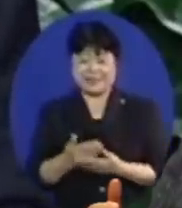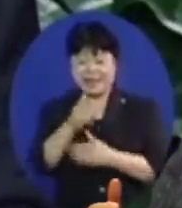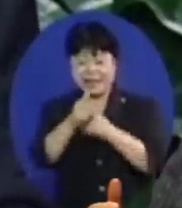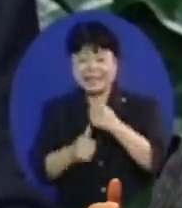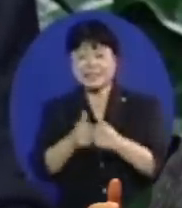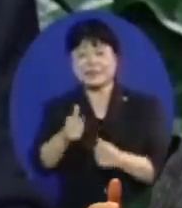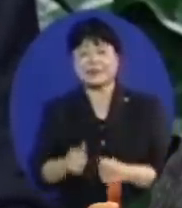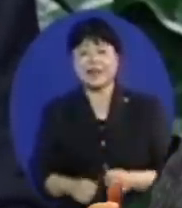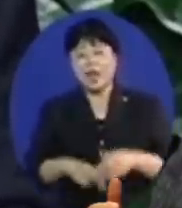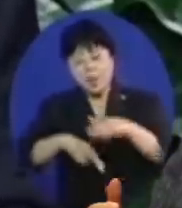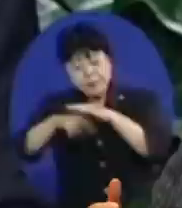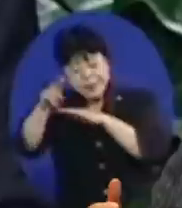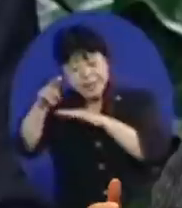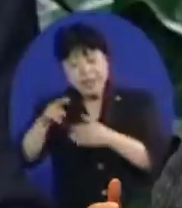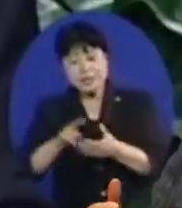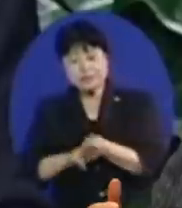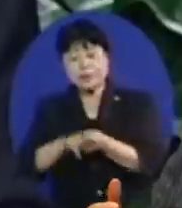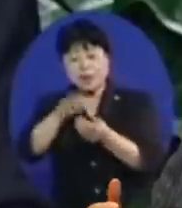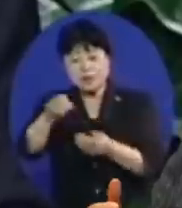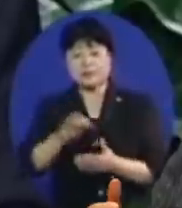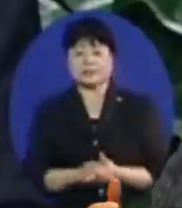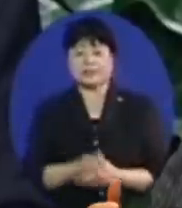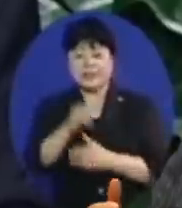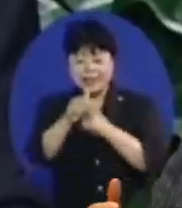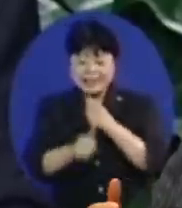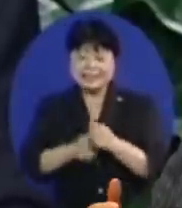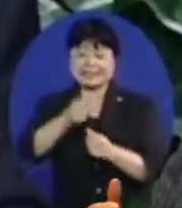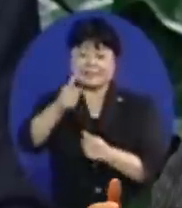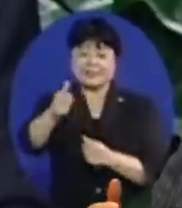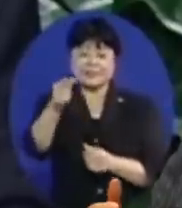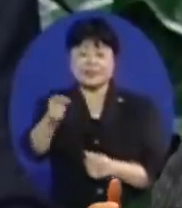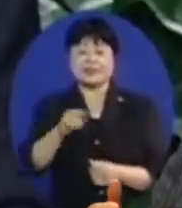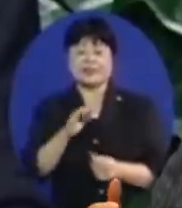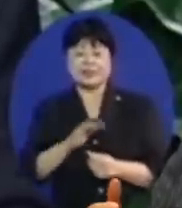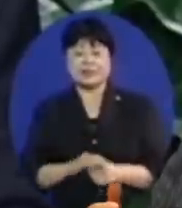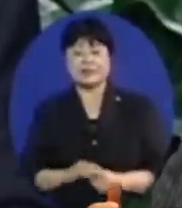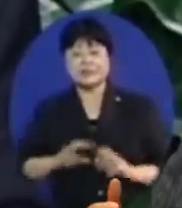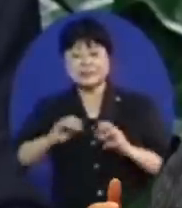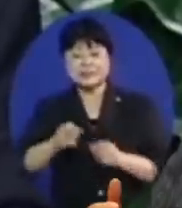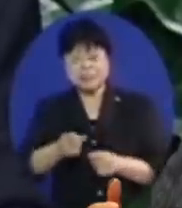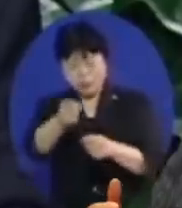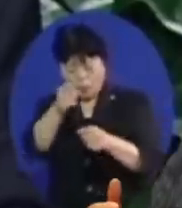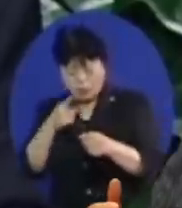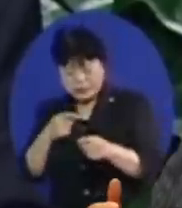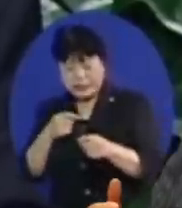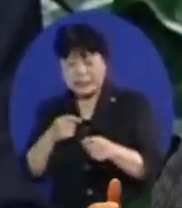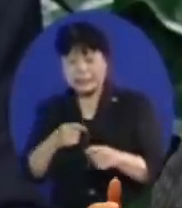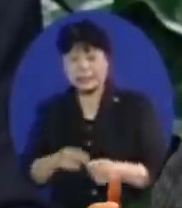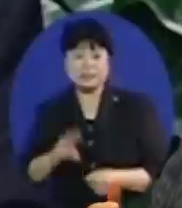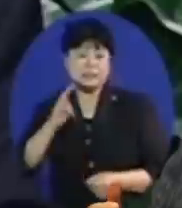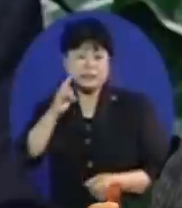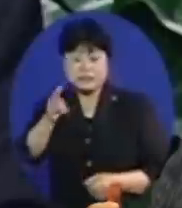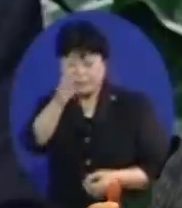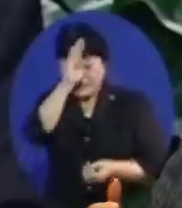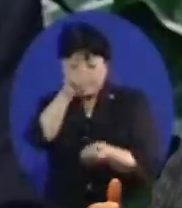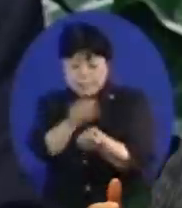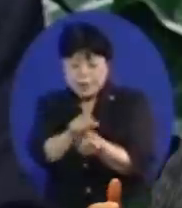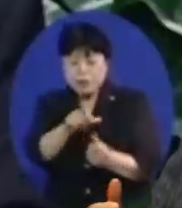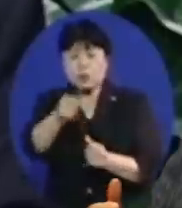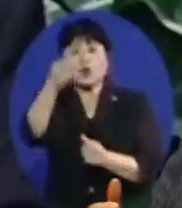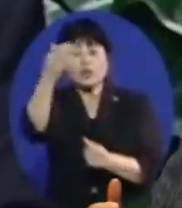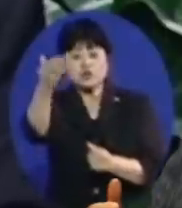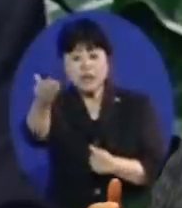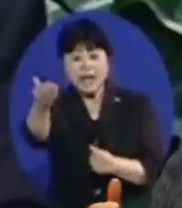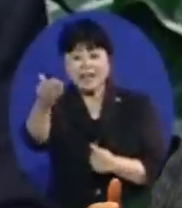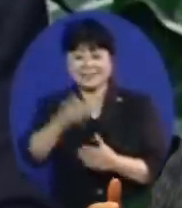하나님은 나의 피란처여 나의 요새여 나의 이레하는 하나님들이니 제가 너를 새 사냥꾼의 올무에서와 극한 연병에서 건지실